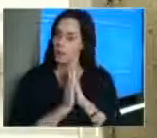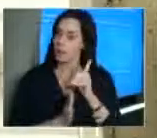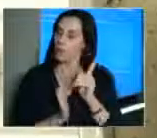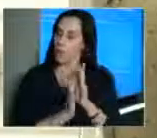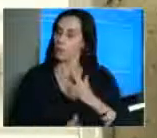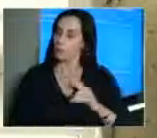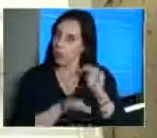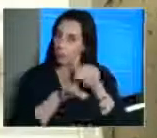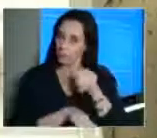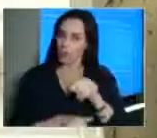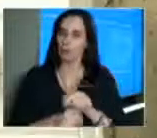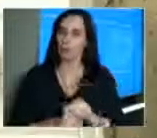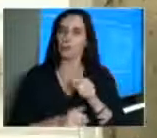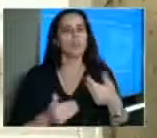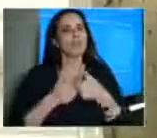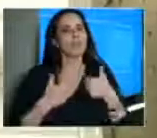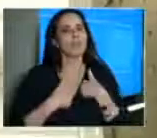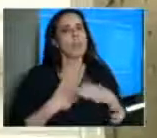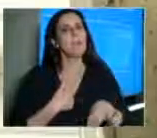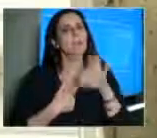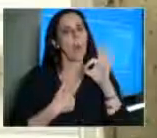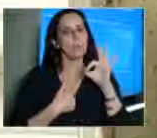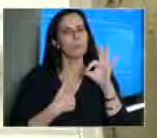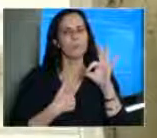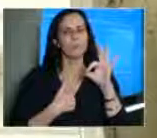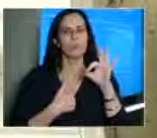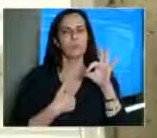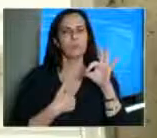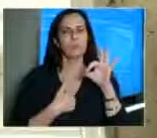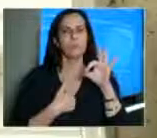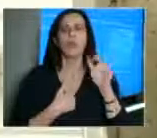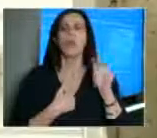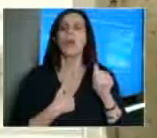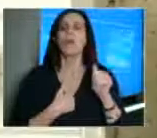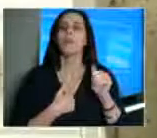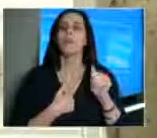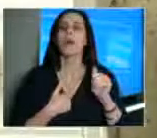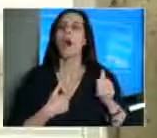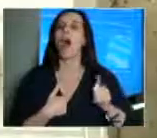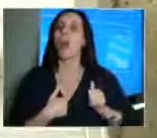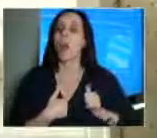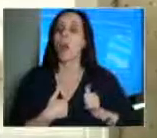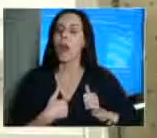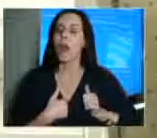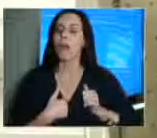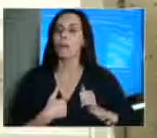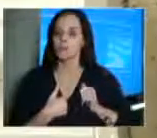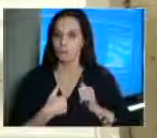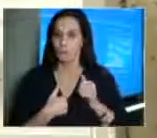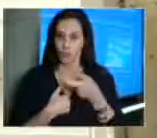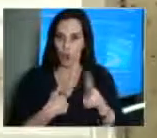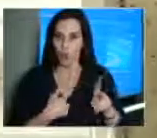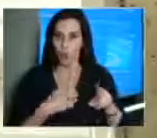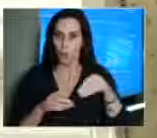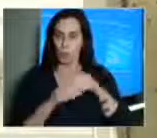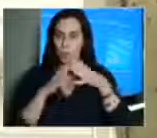אישית שתעזור לנו למצוא את השרידים של החיילים, כולל את זכריה באומל,